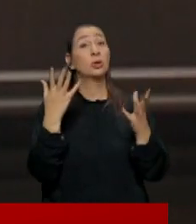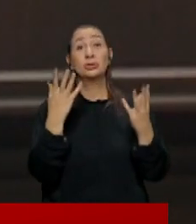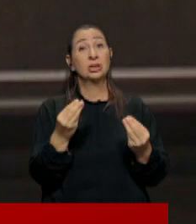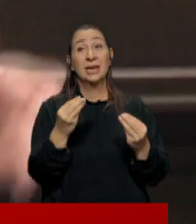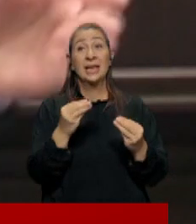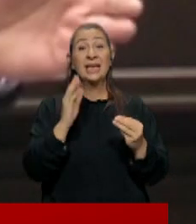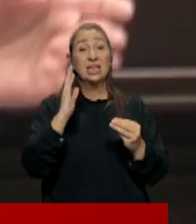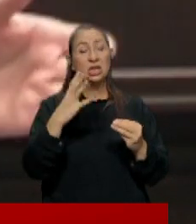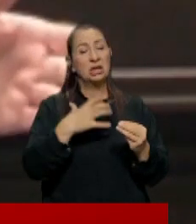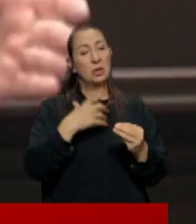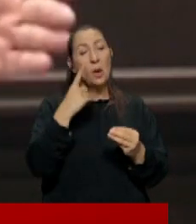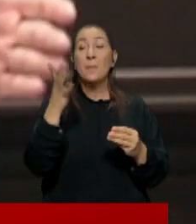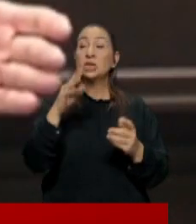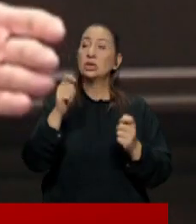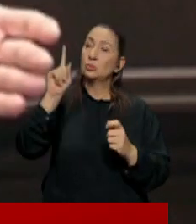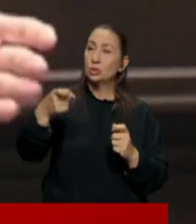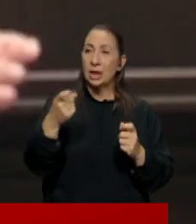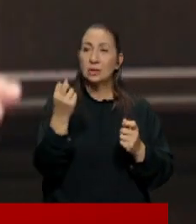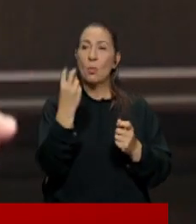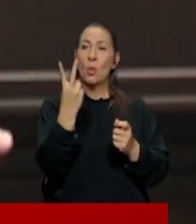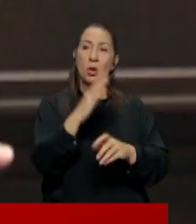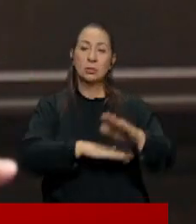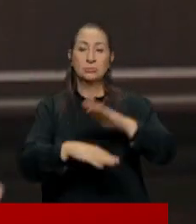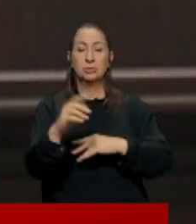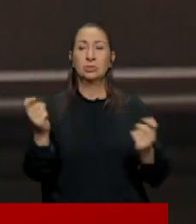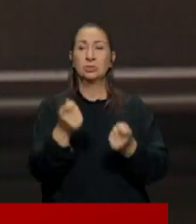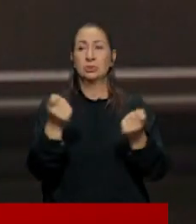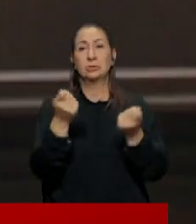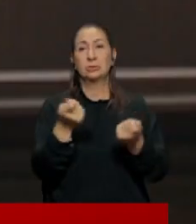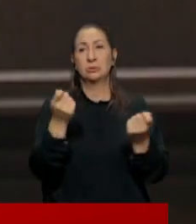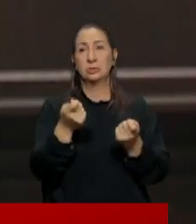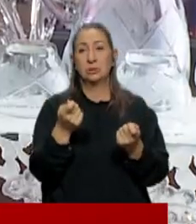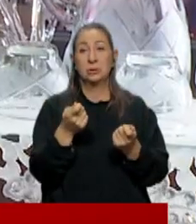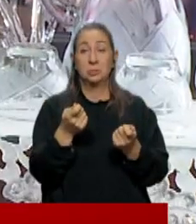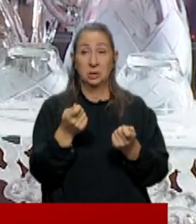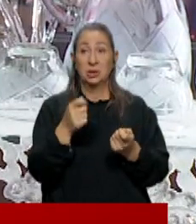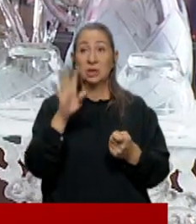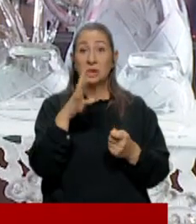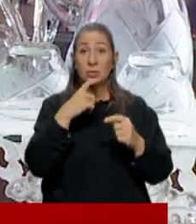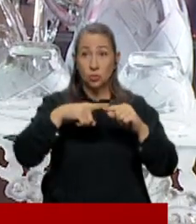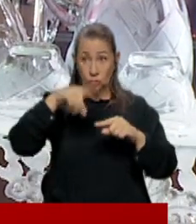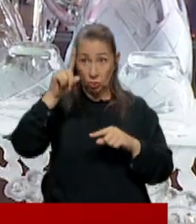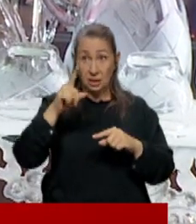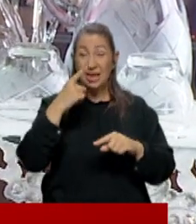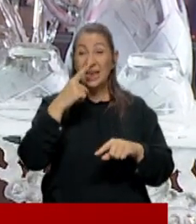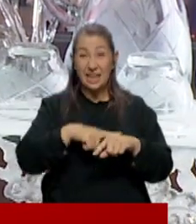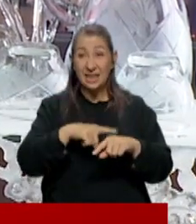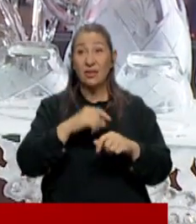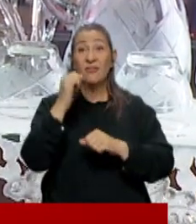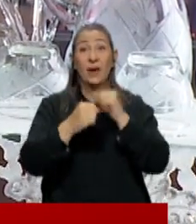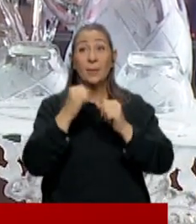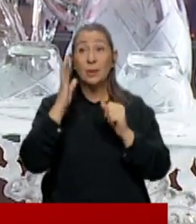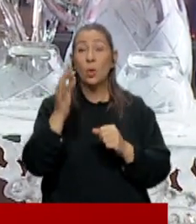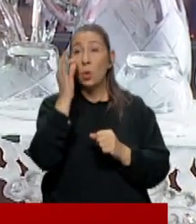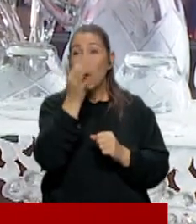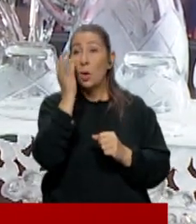gidecek kendine göre başka bir işle de çalışmaya devam edecek Çiftlik 40 yaş üstü de inanın sanayide